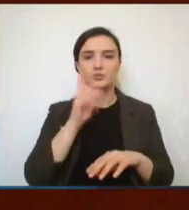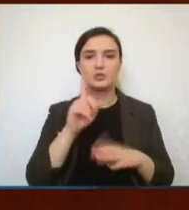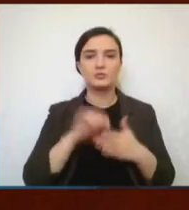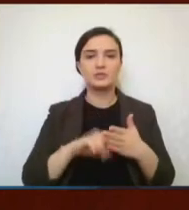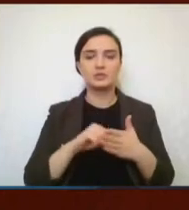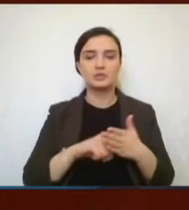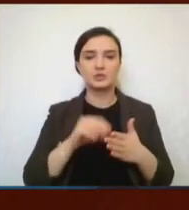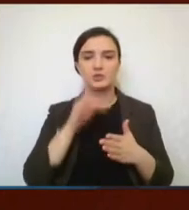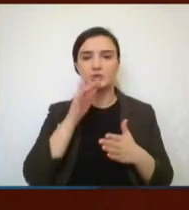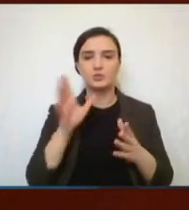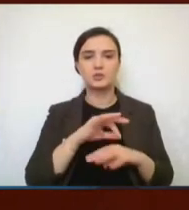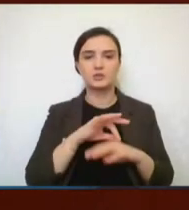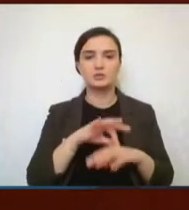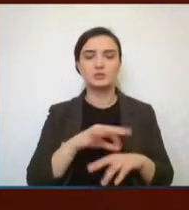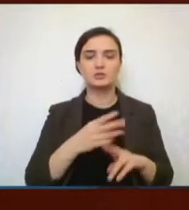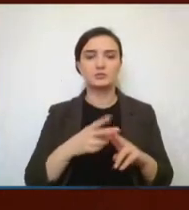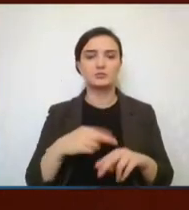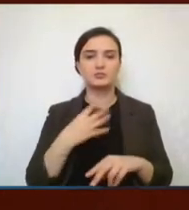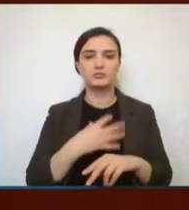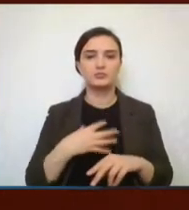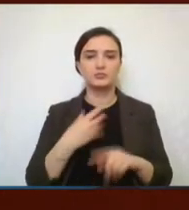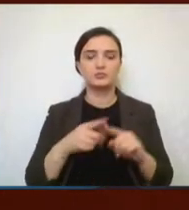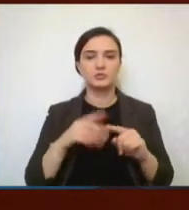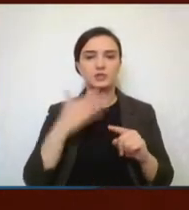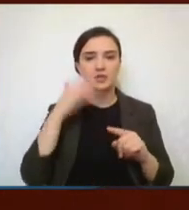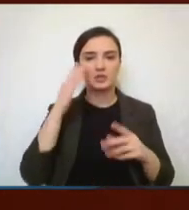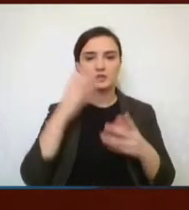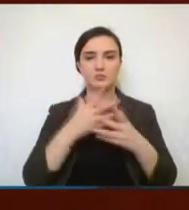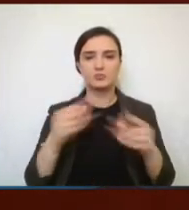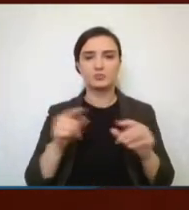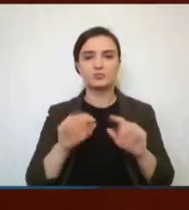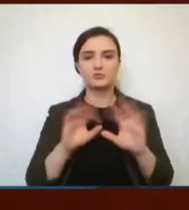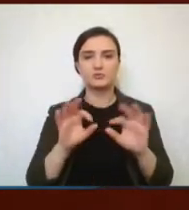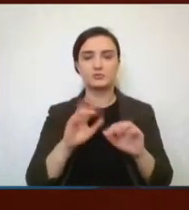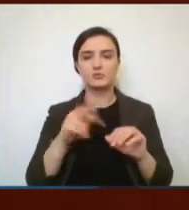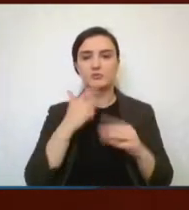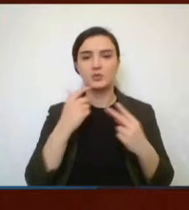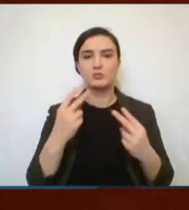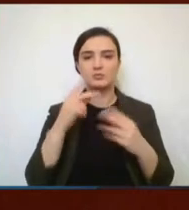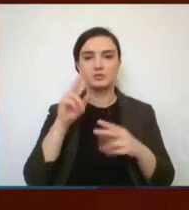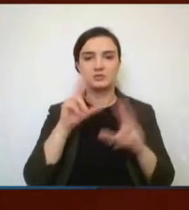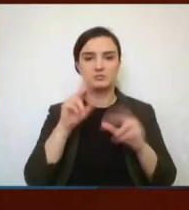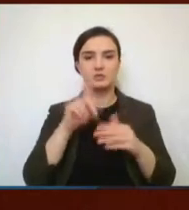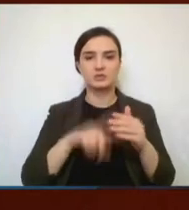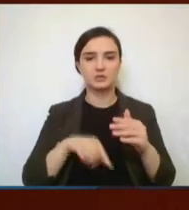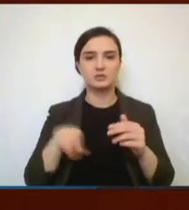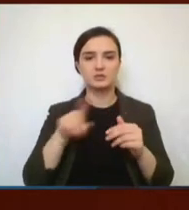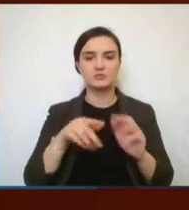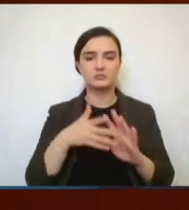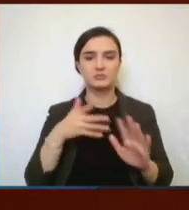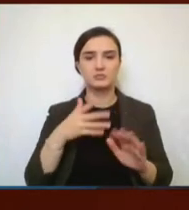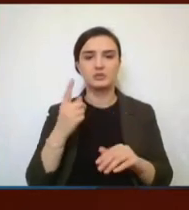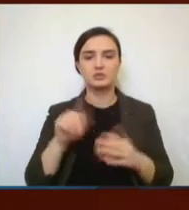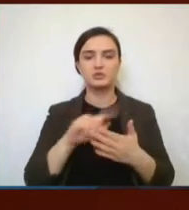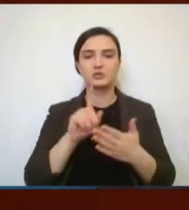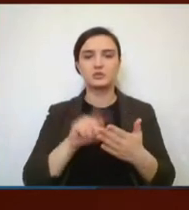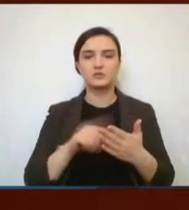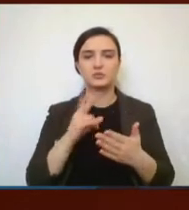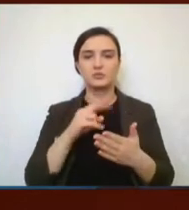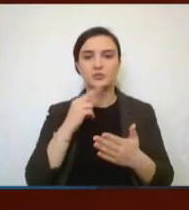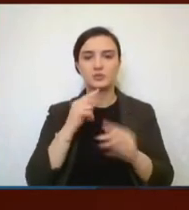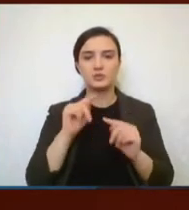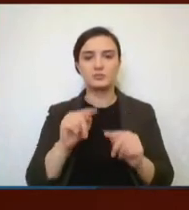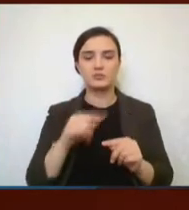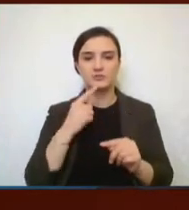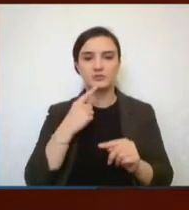ძალიან მნიშვნელოვანია. ამაზე ჩვენ გაზაფხულიდან საუბრობთ და იმედია მაყურებელს ეს ახსოვს. ერთი კითხვა, რომელზედაც საერთაშორისო უნდა გავამხილოს